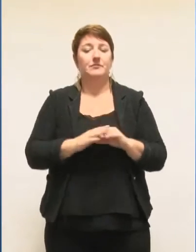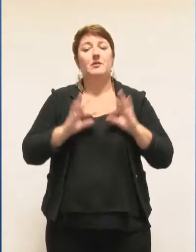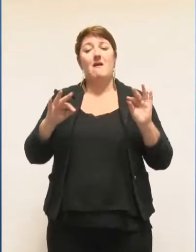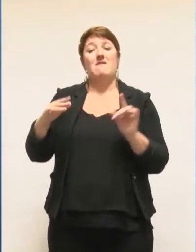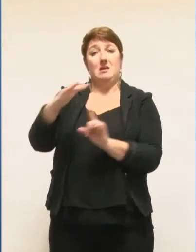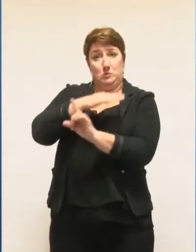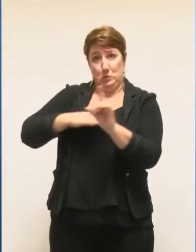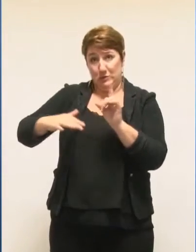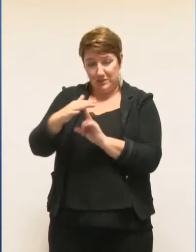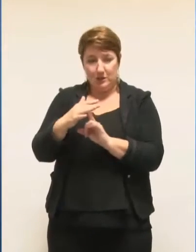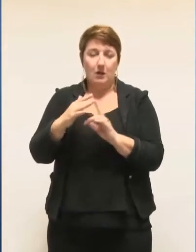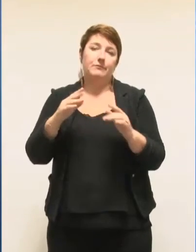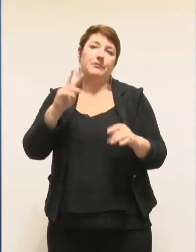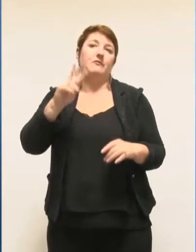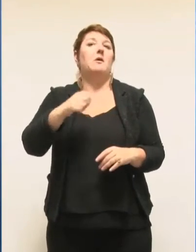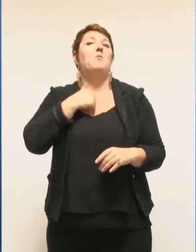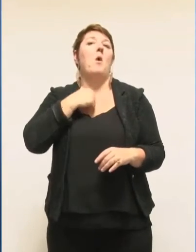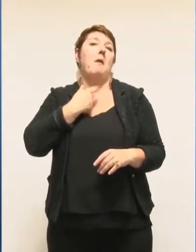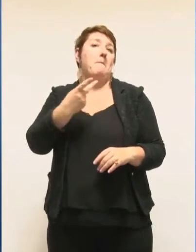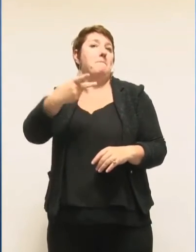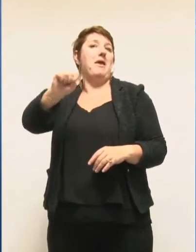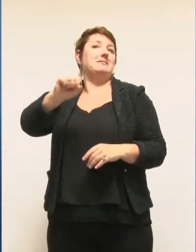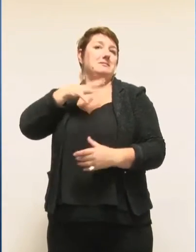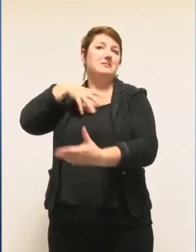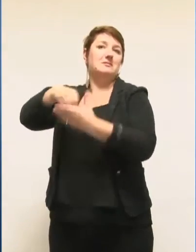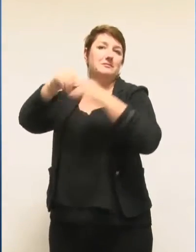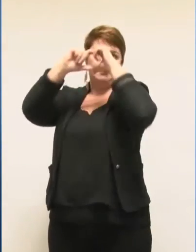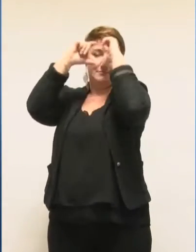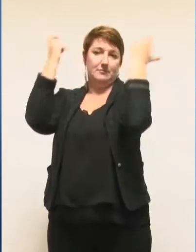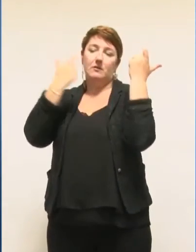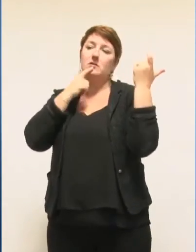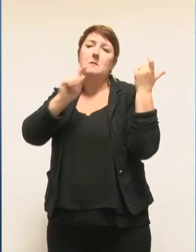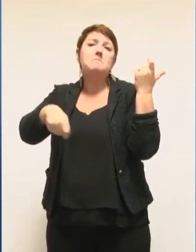sociales, alors je suis socialiste, et en tant que telle, je reste